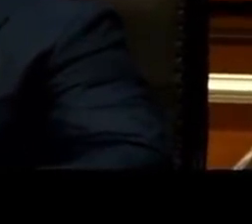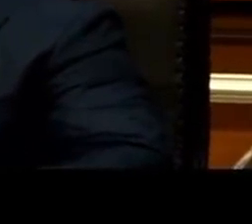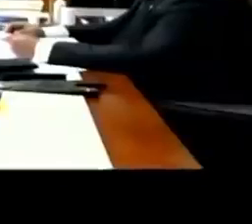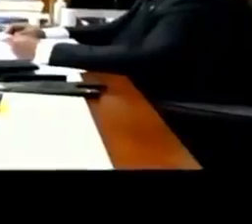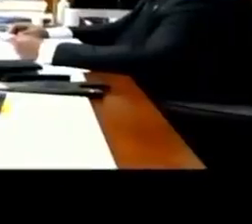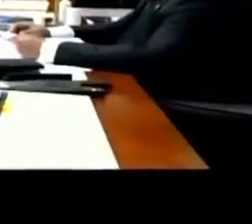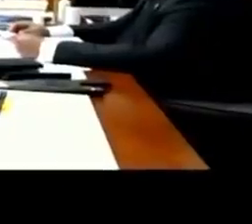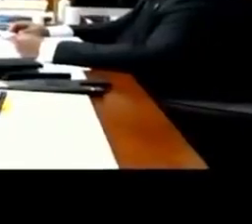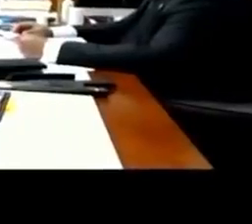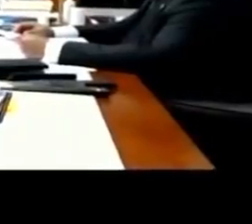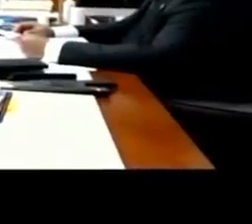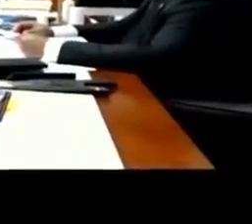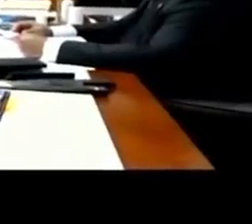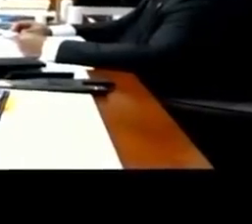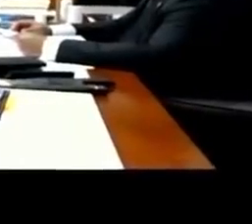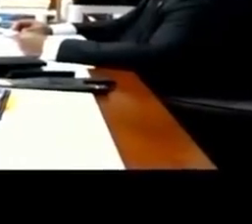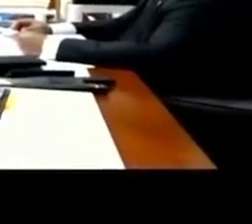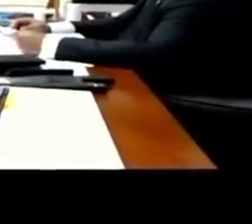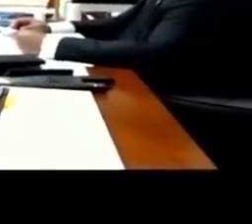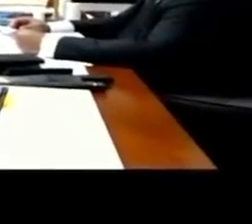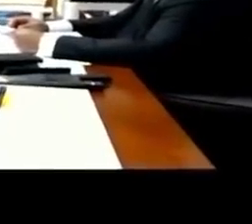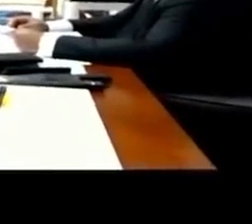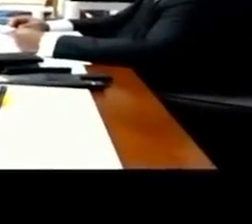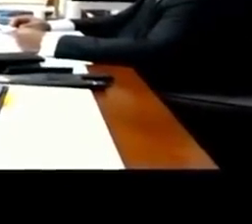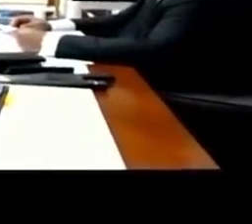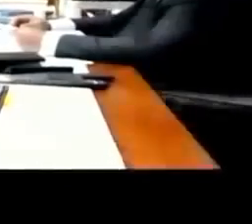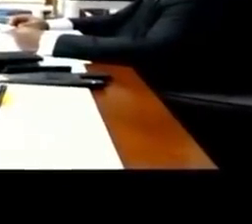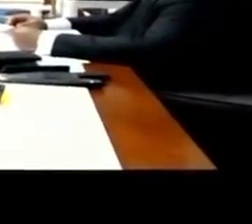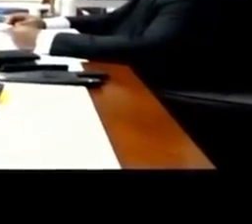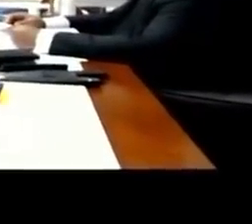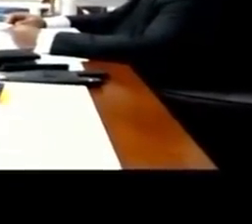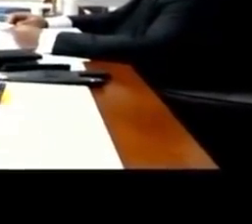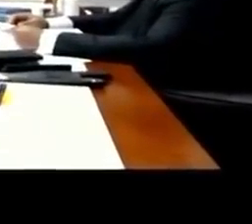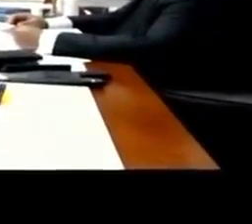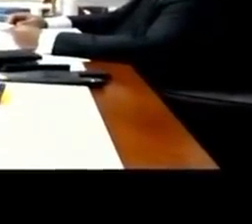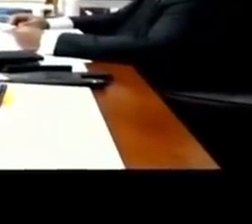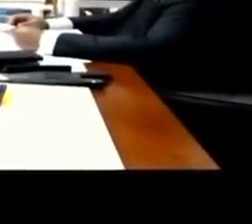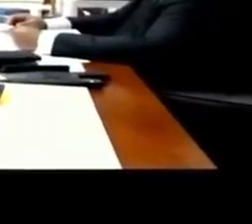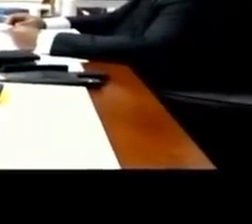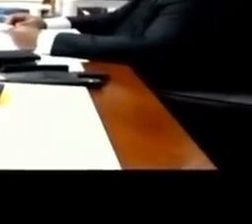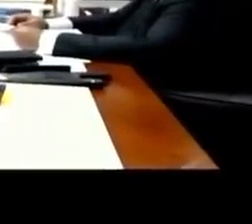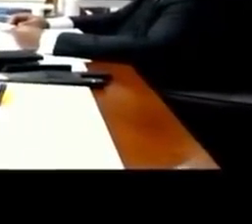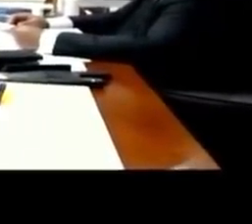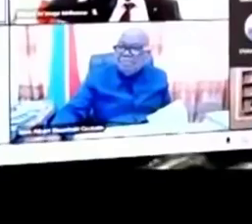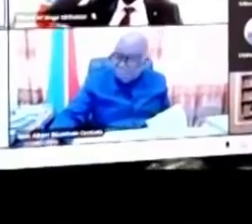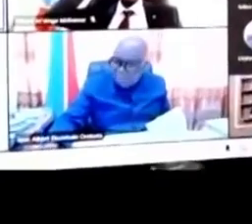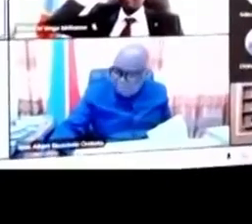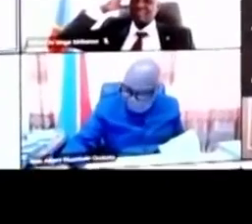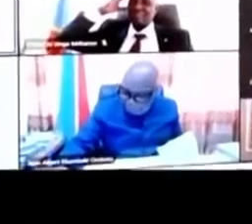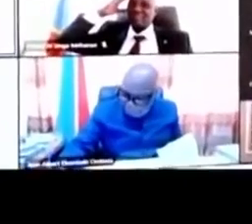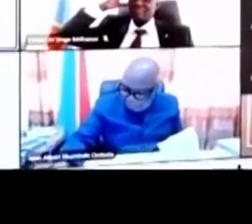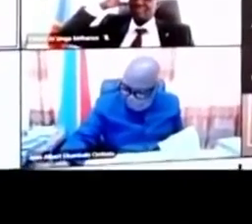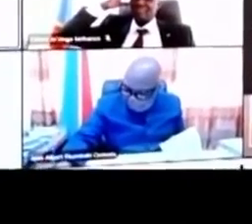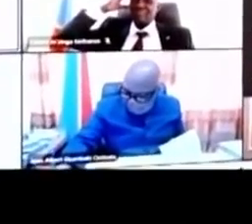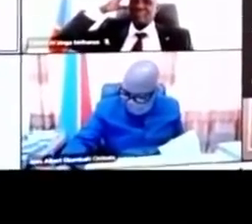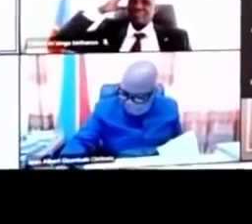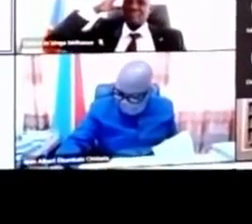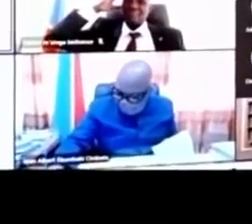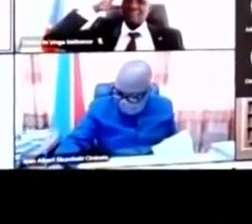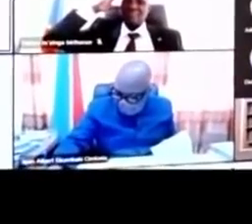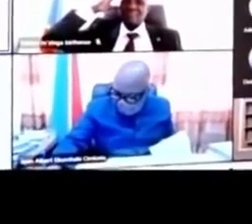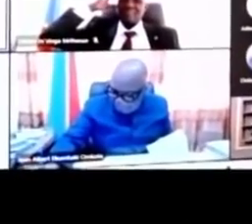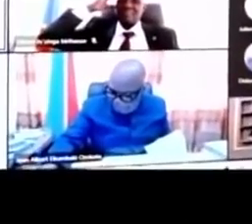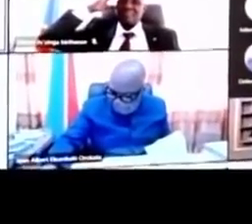Congo, le président de la République, chef de l'État, a tenu à rappeler son engagement plusieurs fois